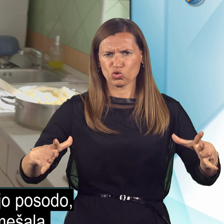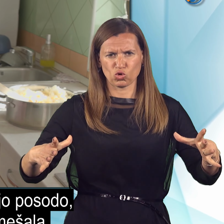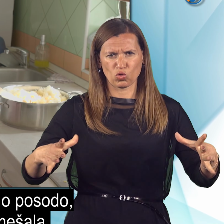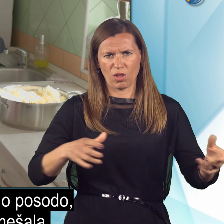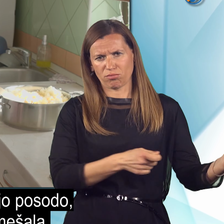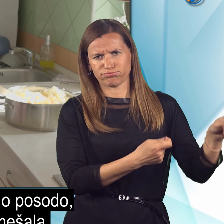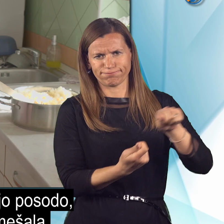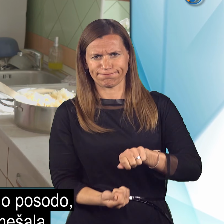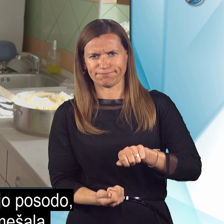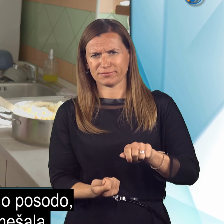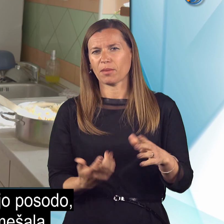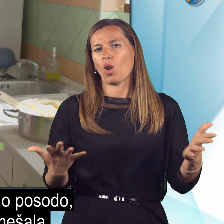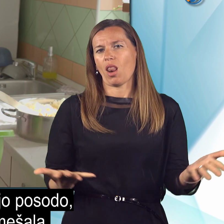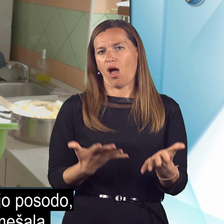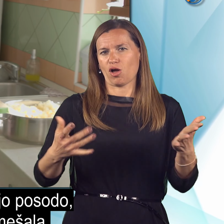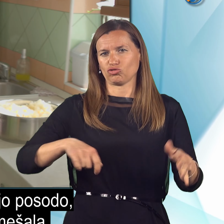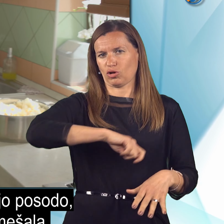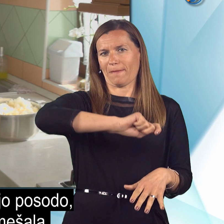lažje mešala.